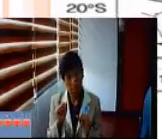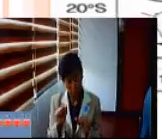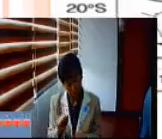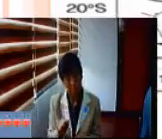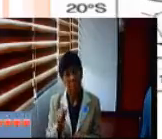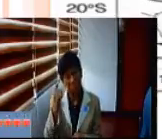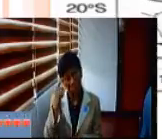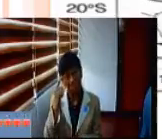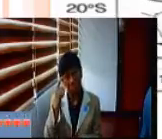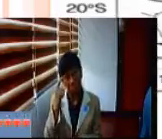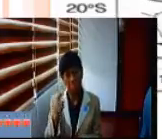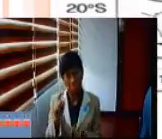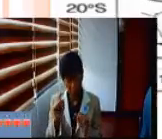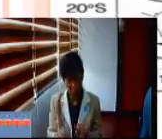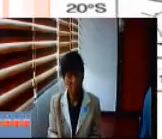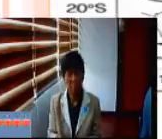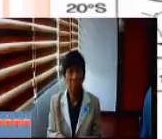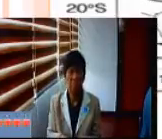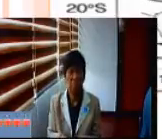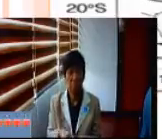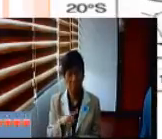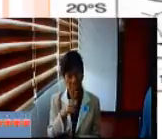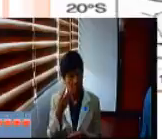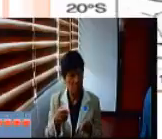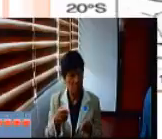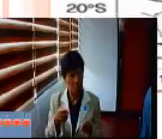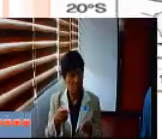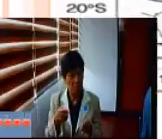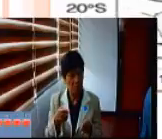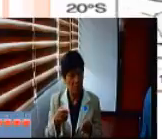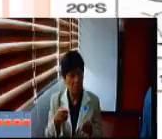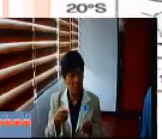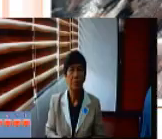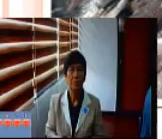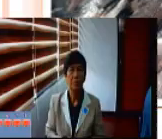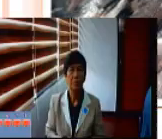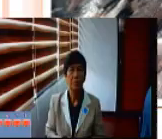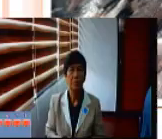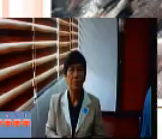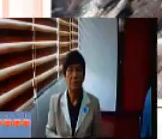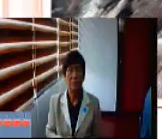We think so because it already happened during an El Nino event. Next,